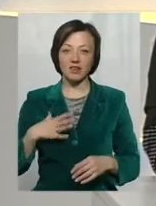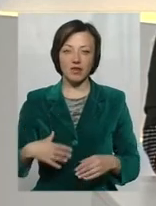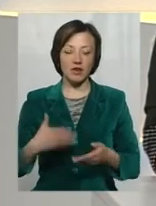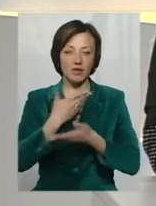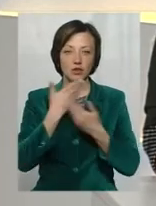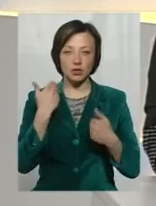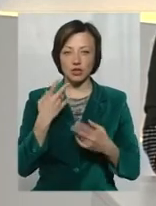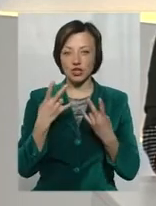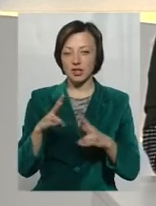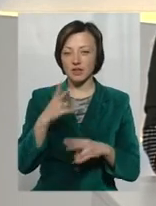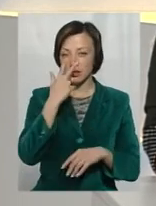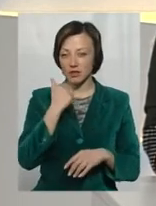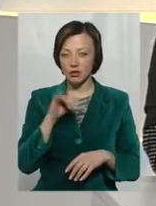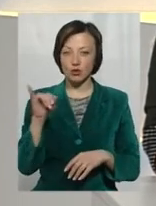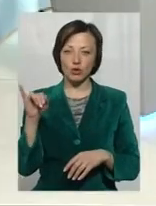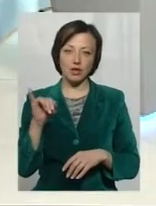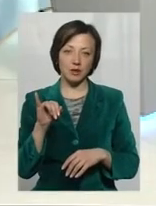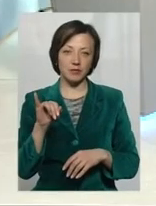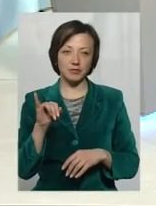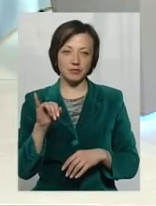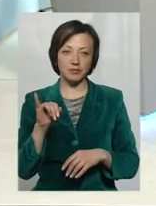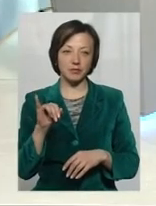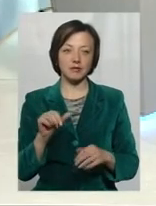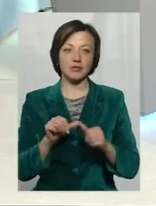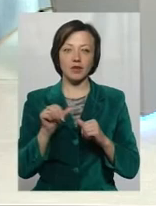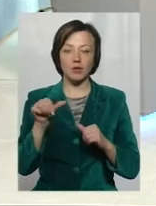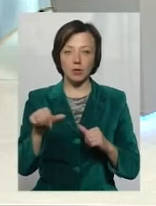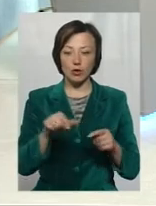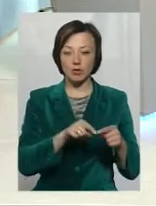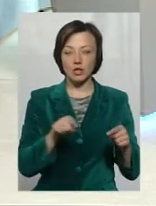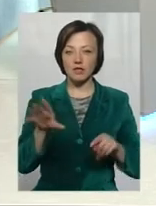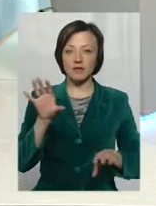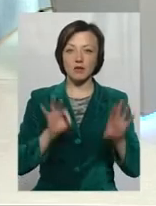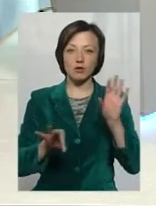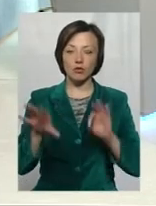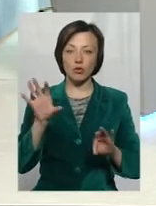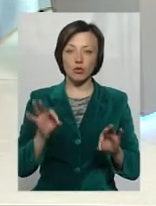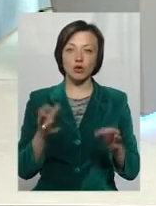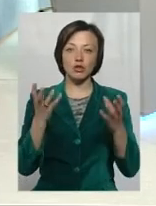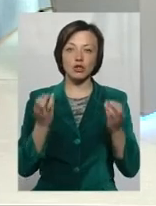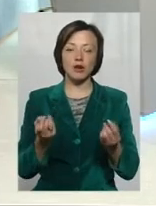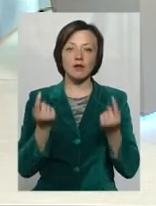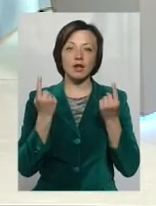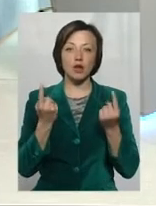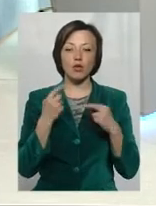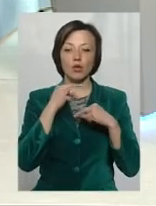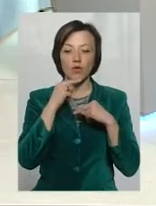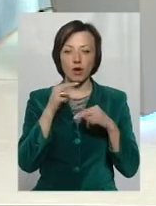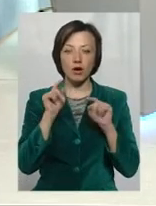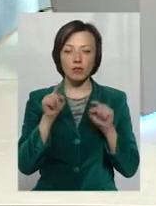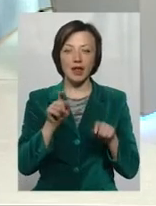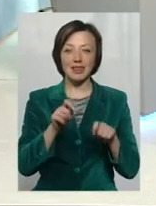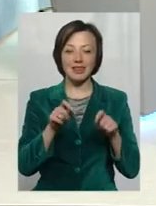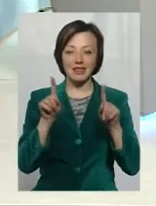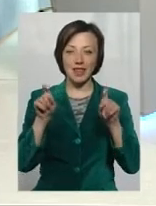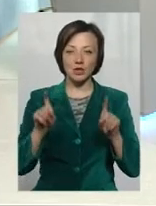шкідливих звичок і окрім того, під час відбору ще дуже велику увагу продають